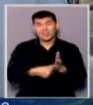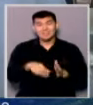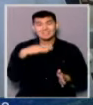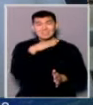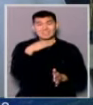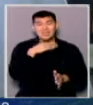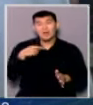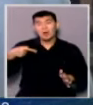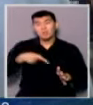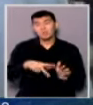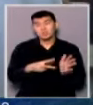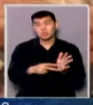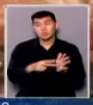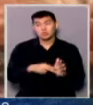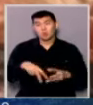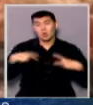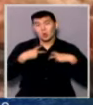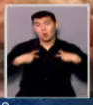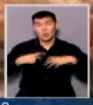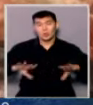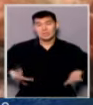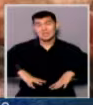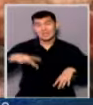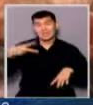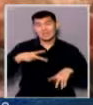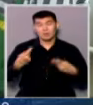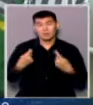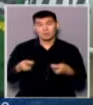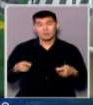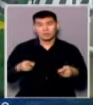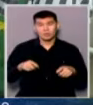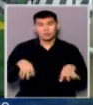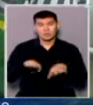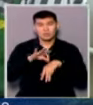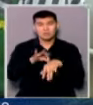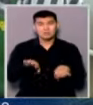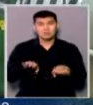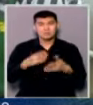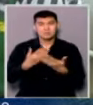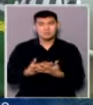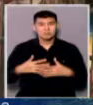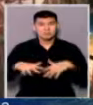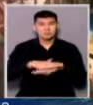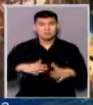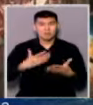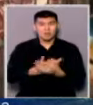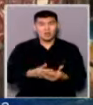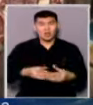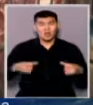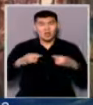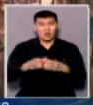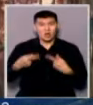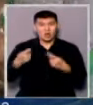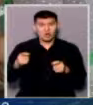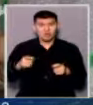бір келісі 1800, қой және жылқы еті 2000 теңгеден жоғары. Мамандардың айтуынша, қожалық иелерінің арасында түске дейін